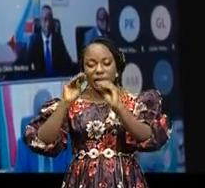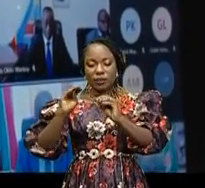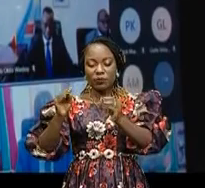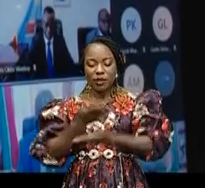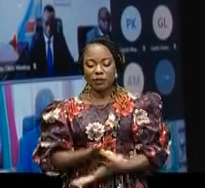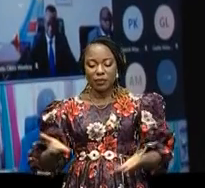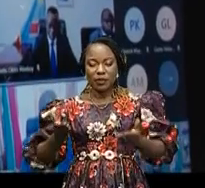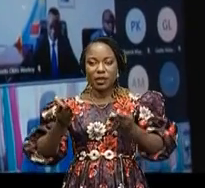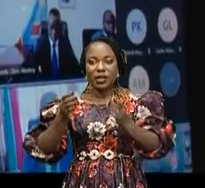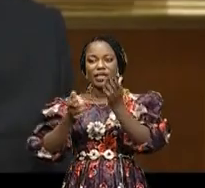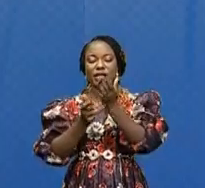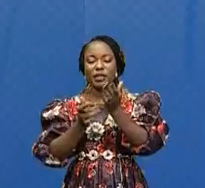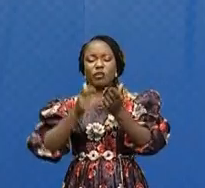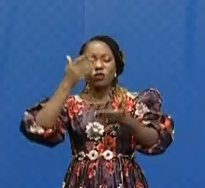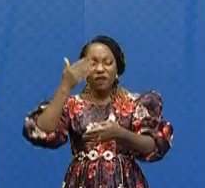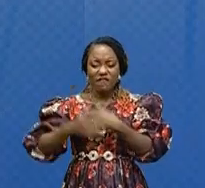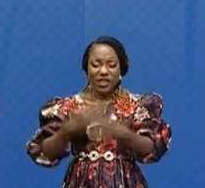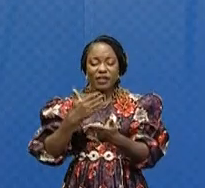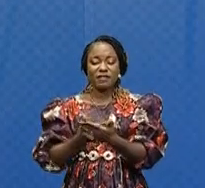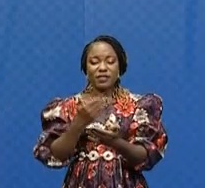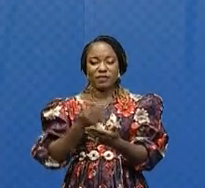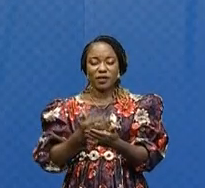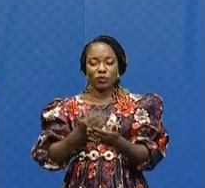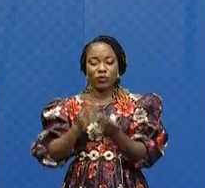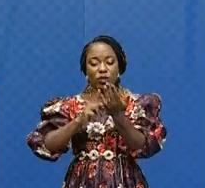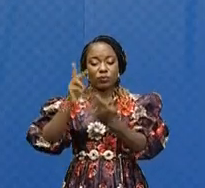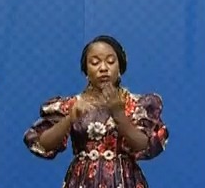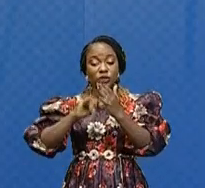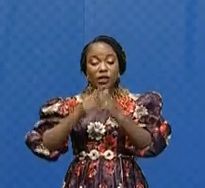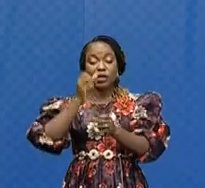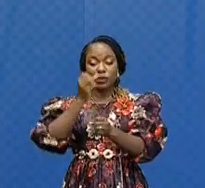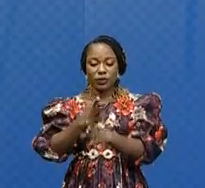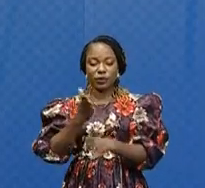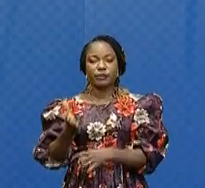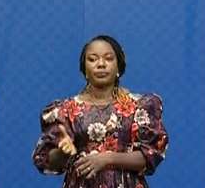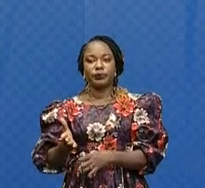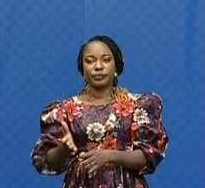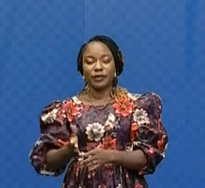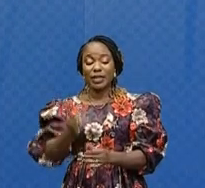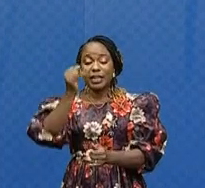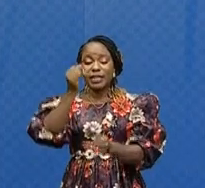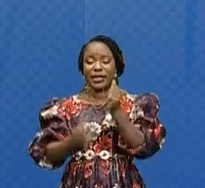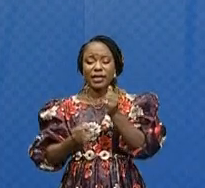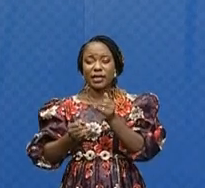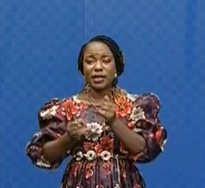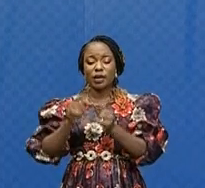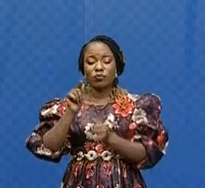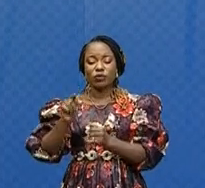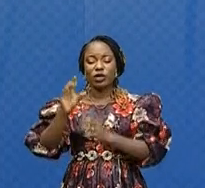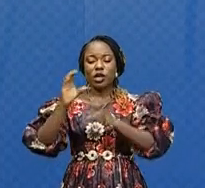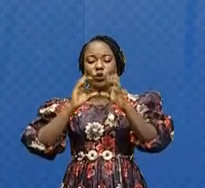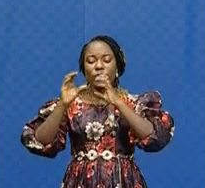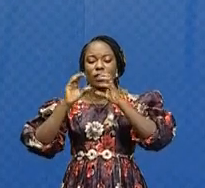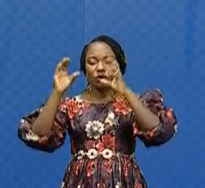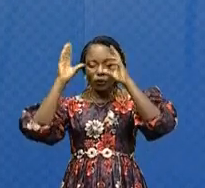l'effet d'accélérer la concrétisation de ce projet. Le dernier point de la communication du